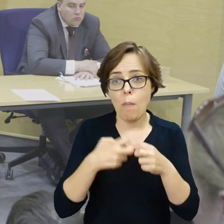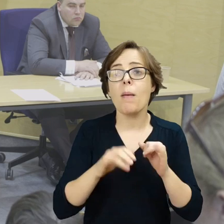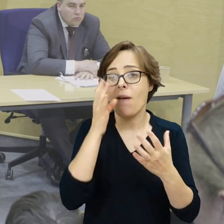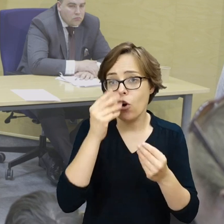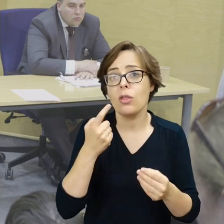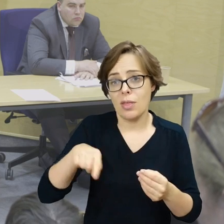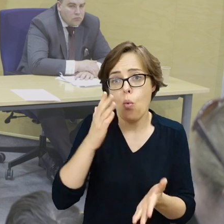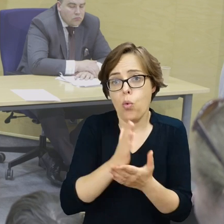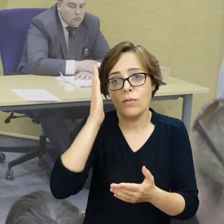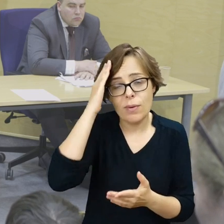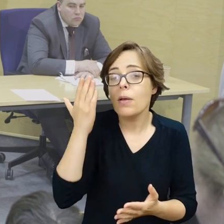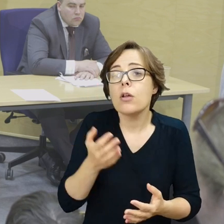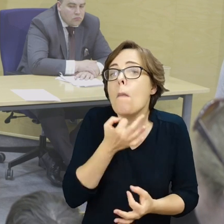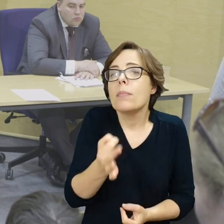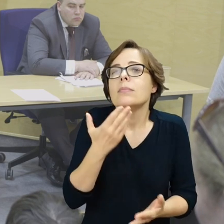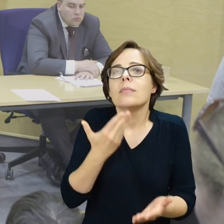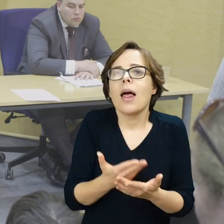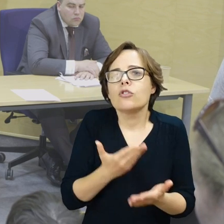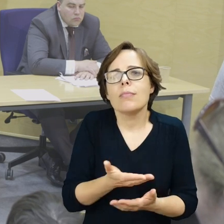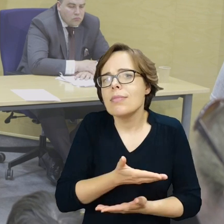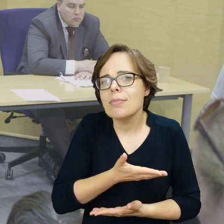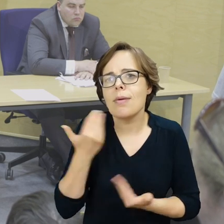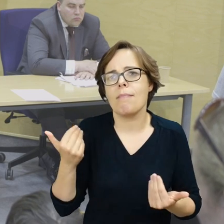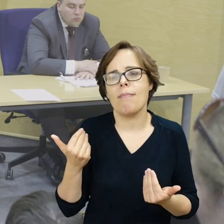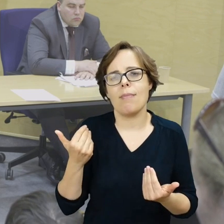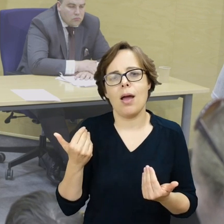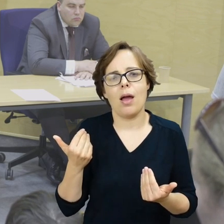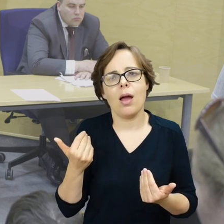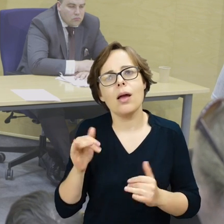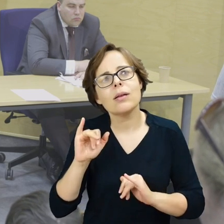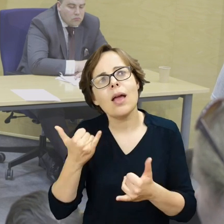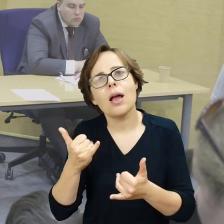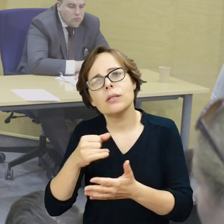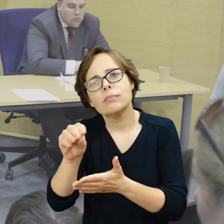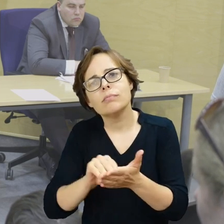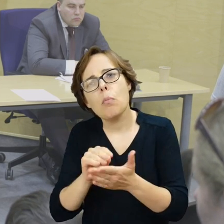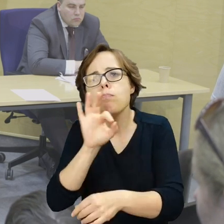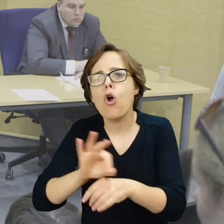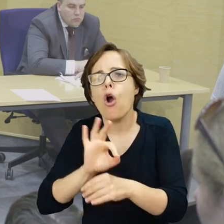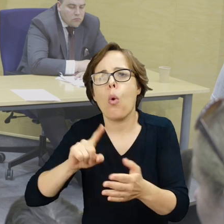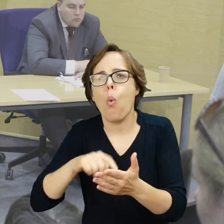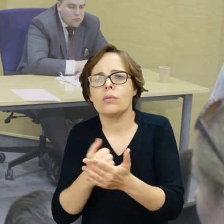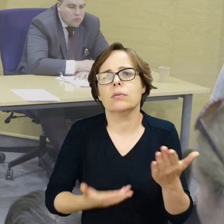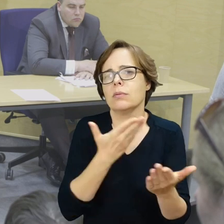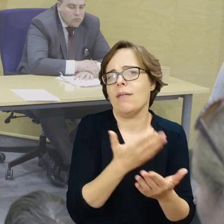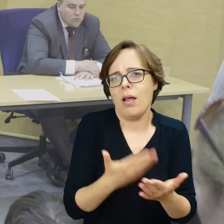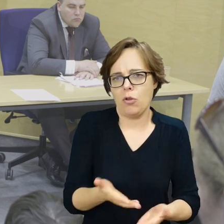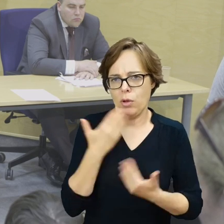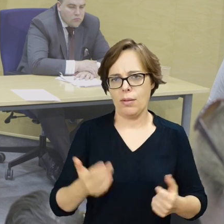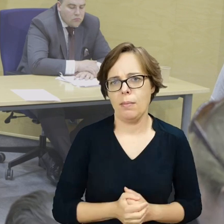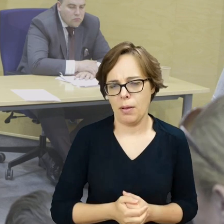dlaczego nie ma jakiejkolwiek inicjatywy ustawodawczej? I ja myślę, że w